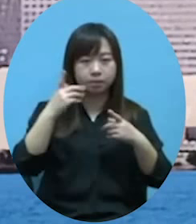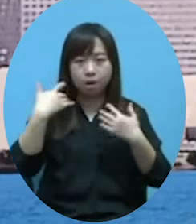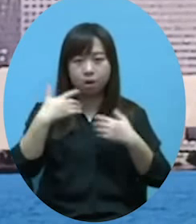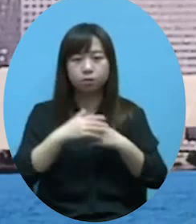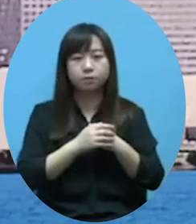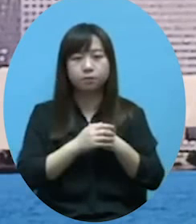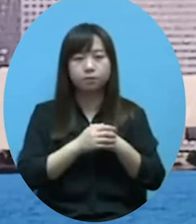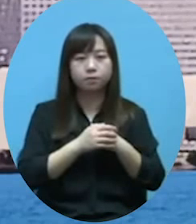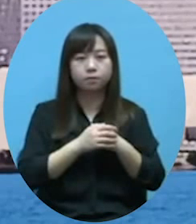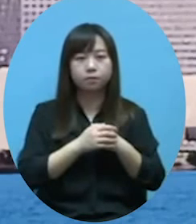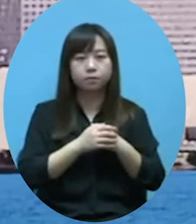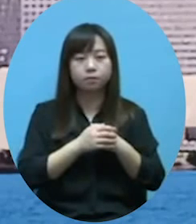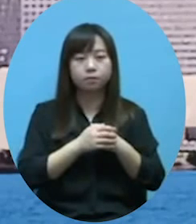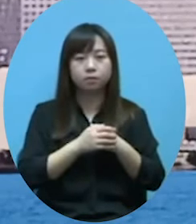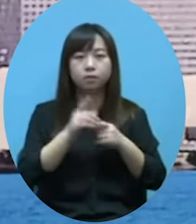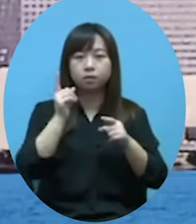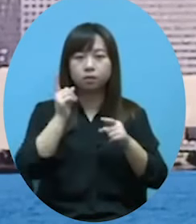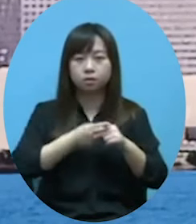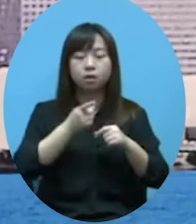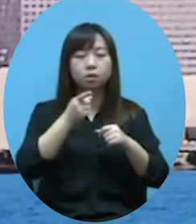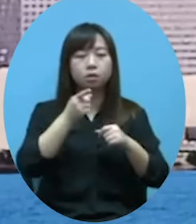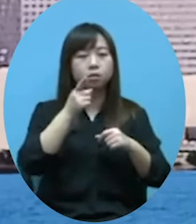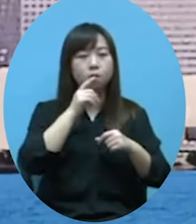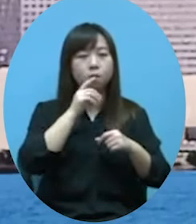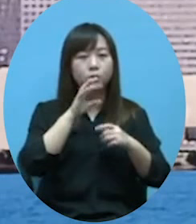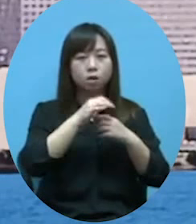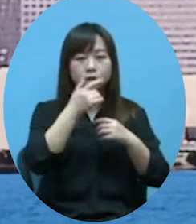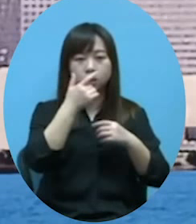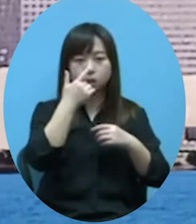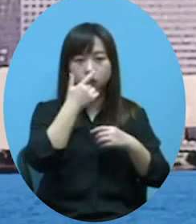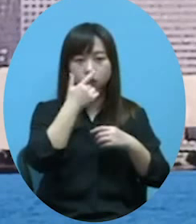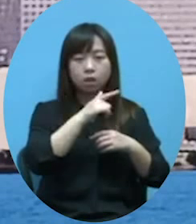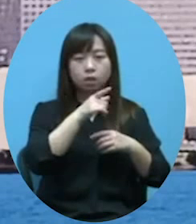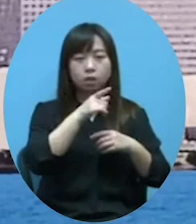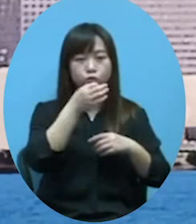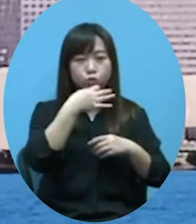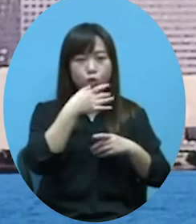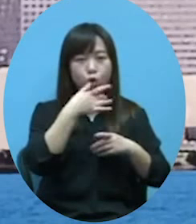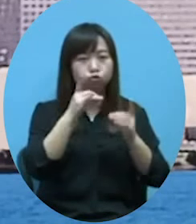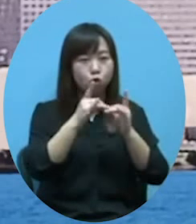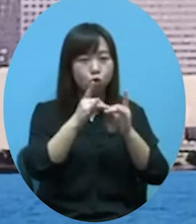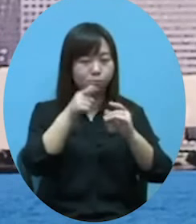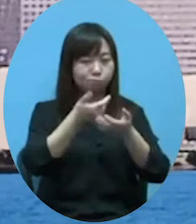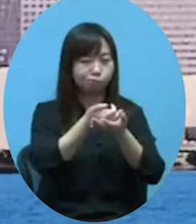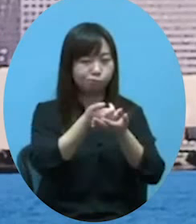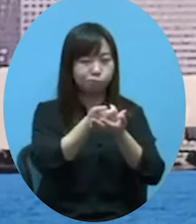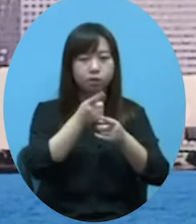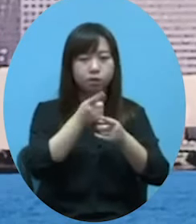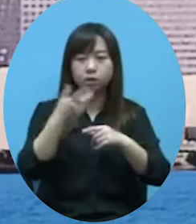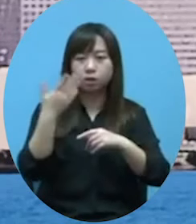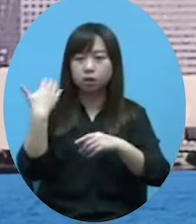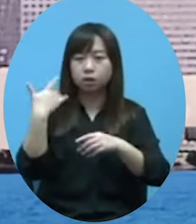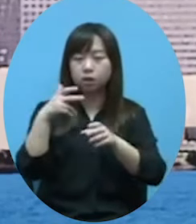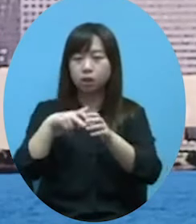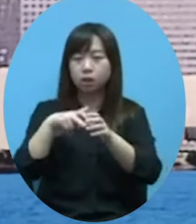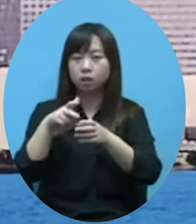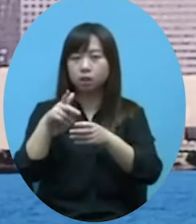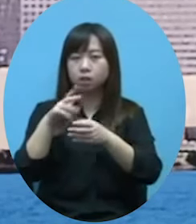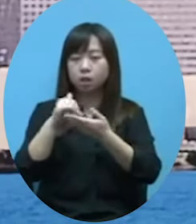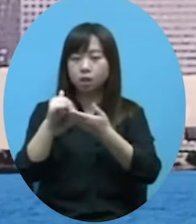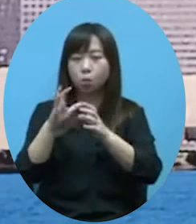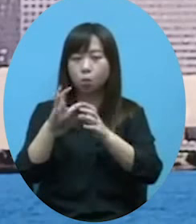商臺 想問問第一就是新藥的臨床測試瑞德西偉之前也有說